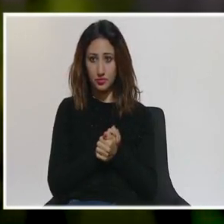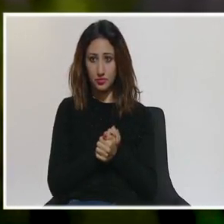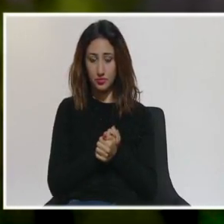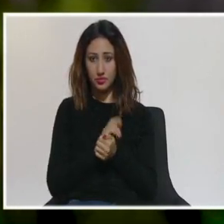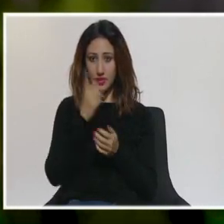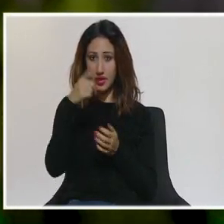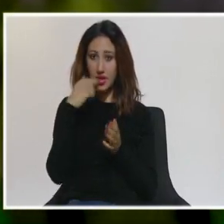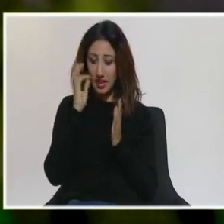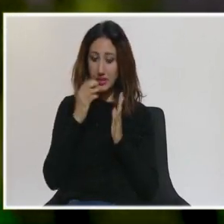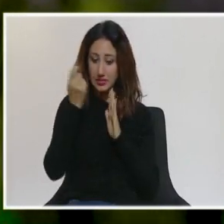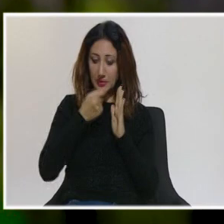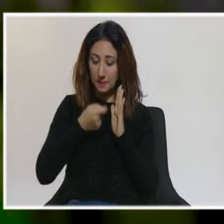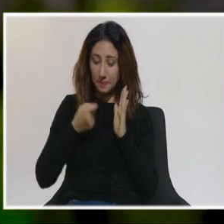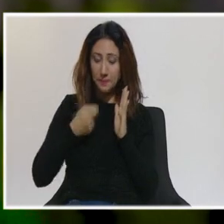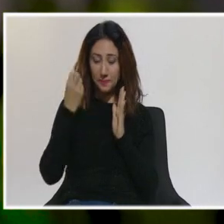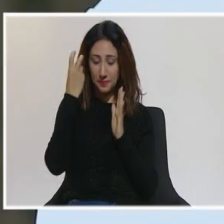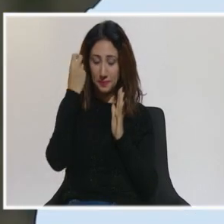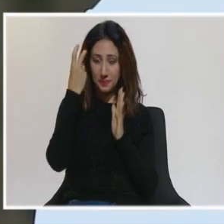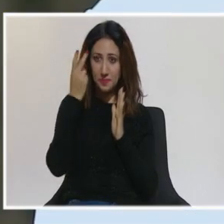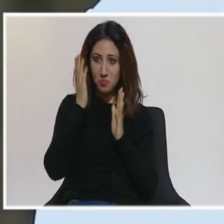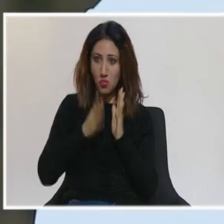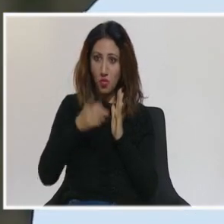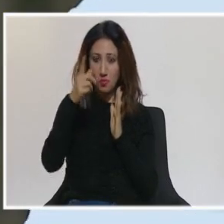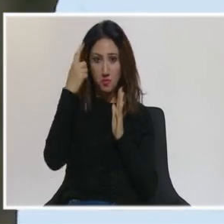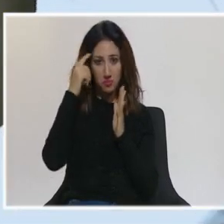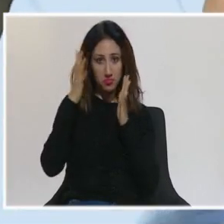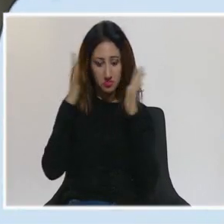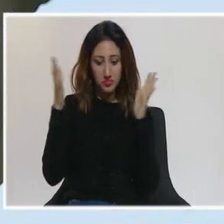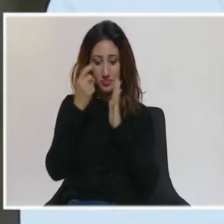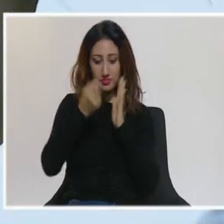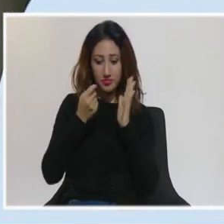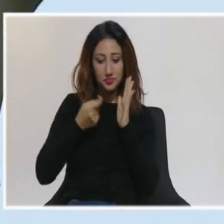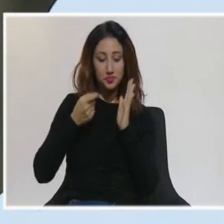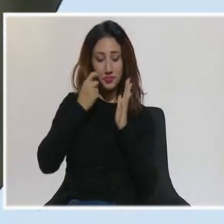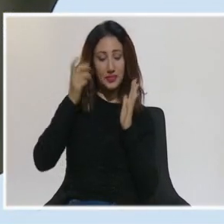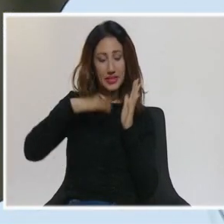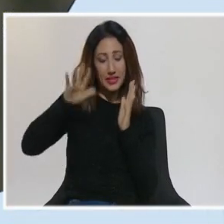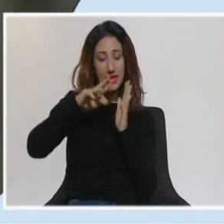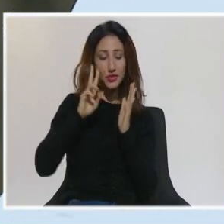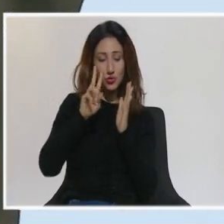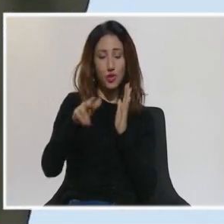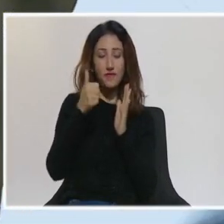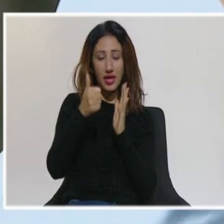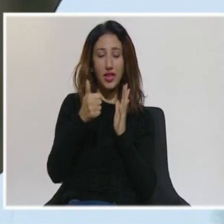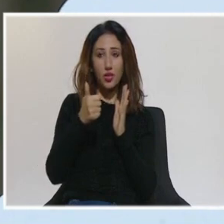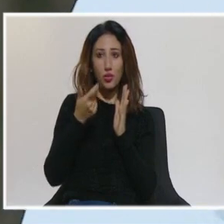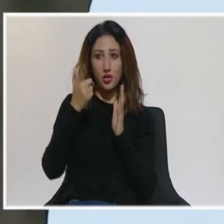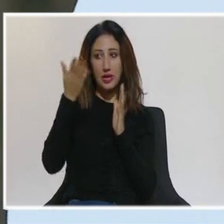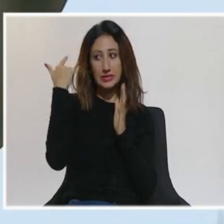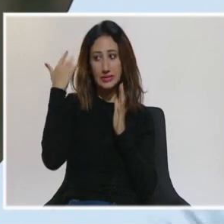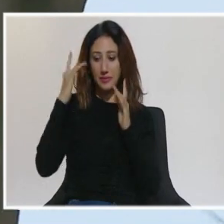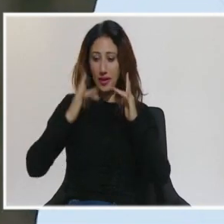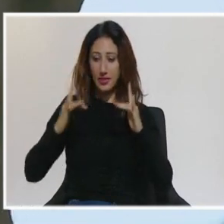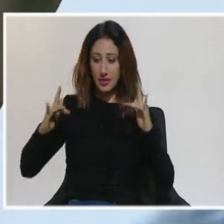ليك سكتك، لا انت ليك سكتك، وسيد حجاب طبعا رحمه الله عليه، ما انت عارف كل دول كانوا طبعا يعني القعدات الحلوه زمان طبعا مع